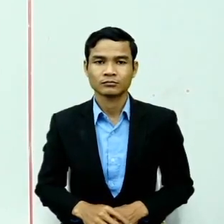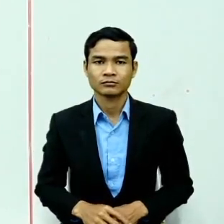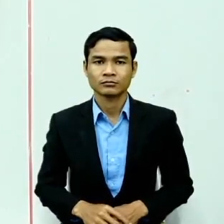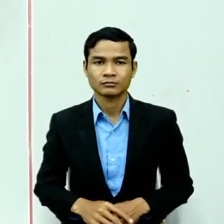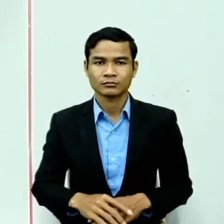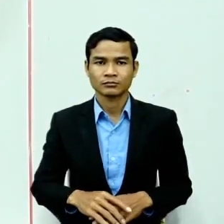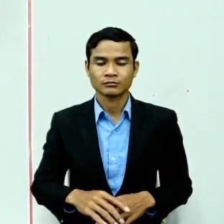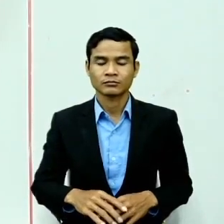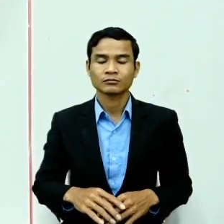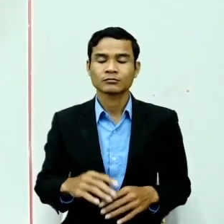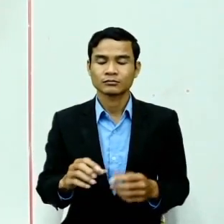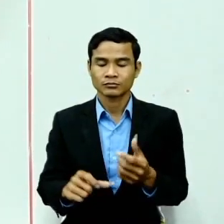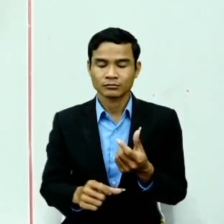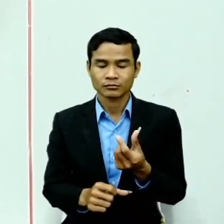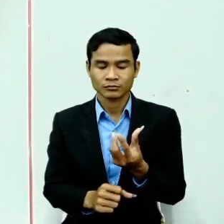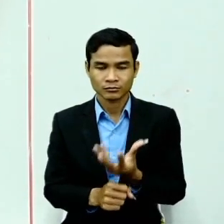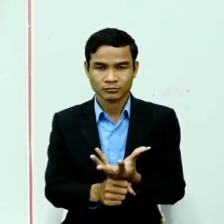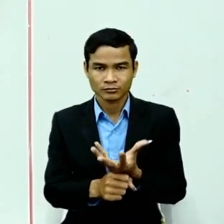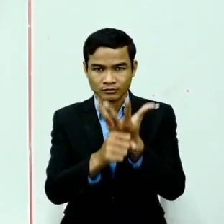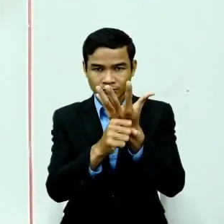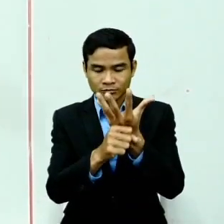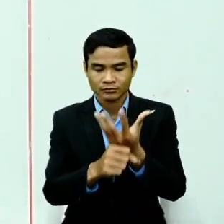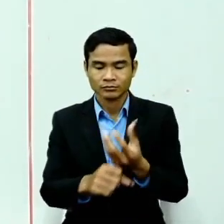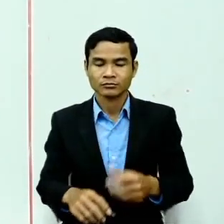tâm cẩn